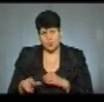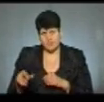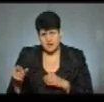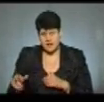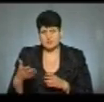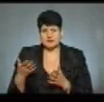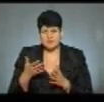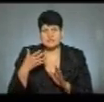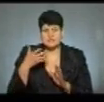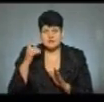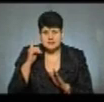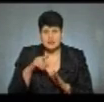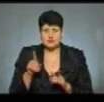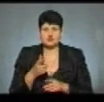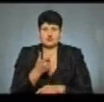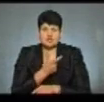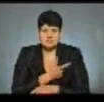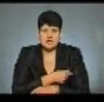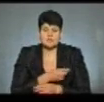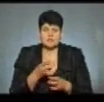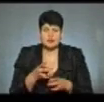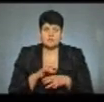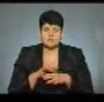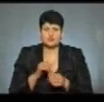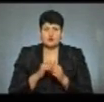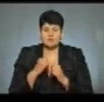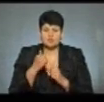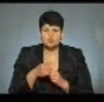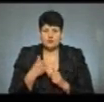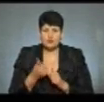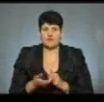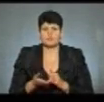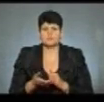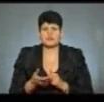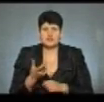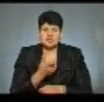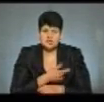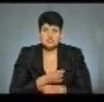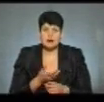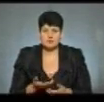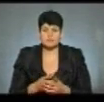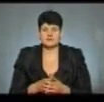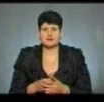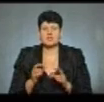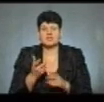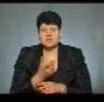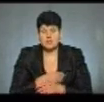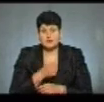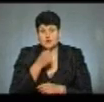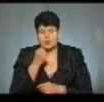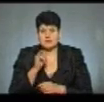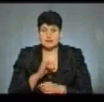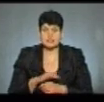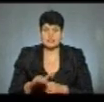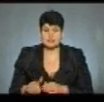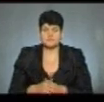які знають, що щеплення треба проводити щорічно, відповідно, щеплюються. Ну, я щеплюються і дорослі, і діти.